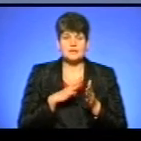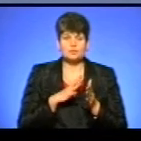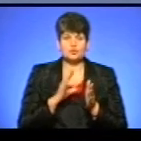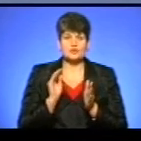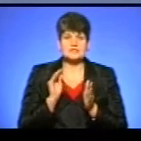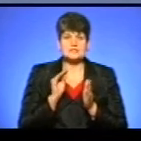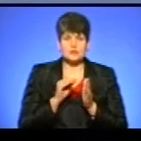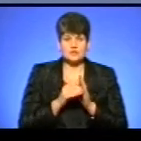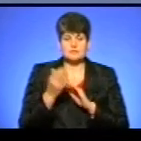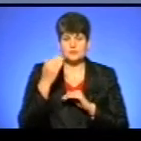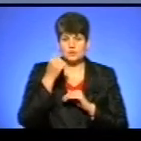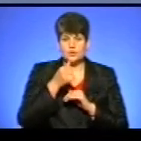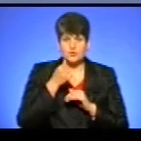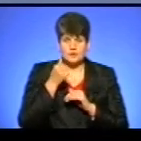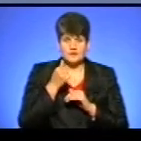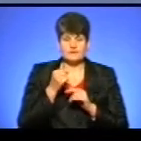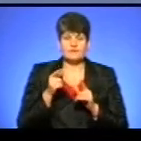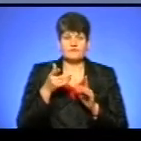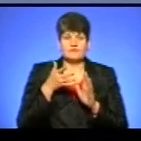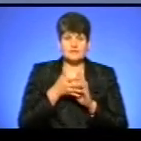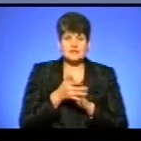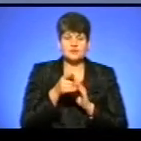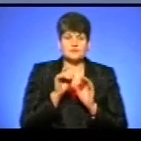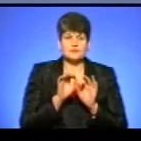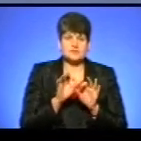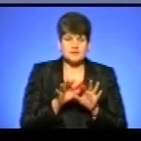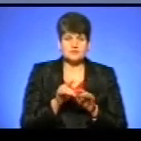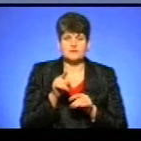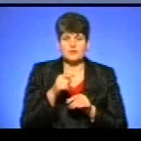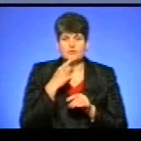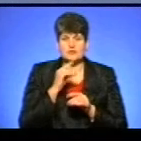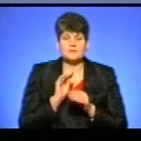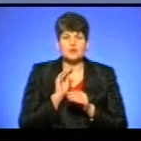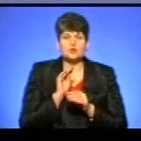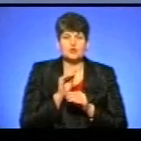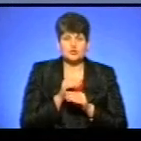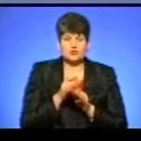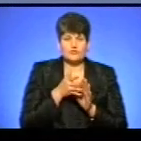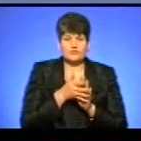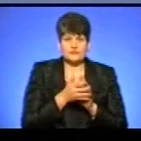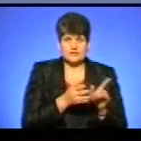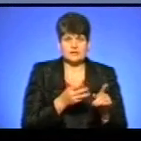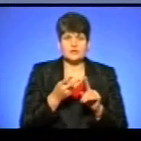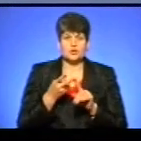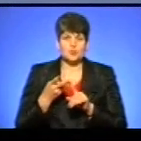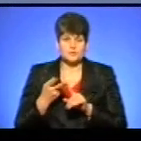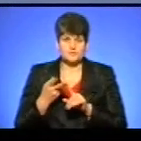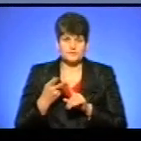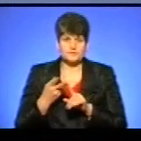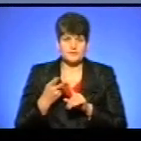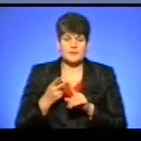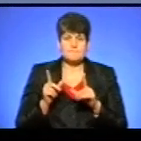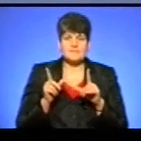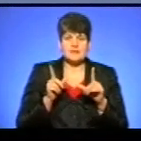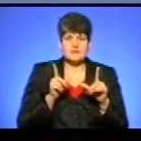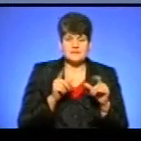заложено там того року, і витрати, що ви зараз даєте, чи ви кажете, що там додаткові витрати. По-друге,